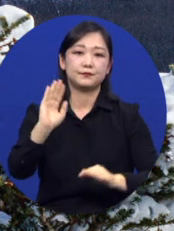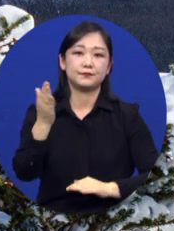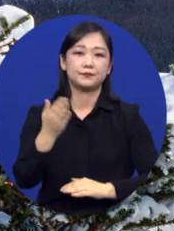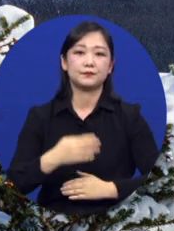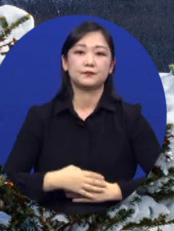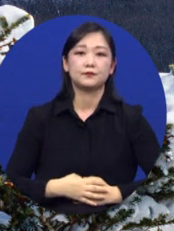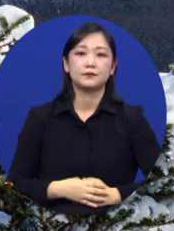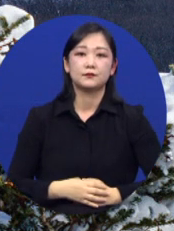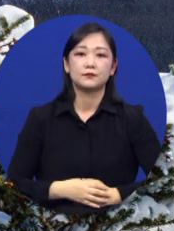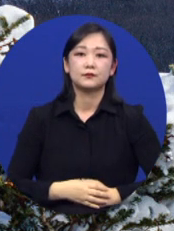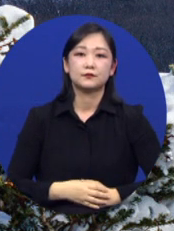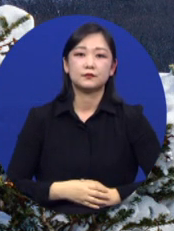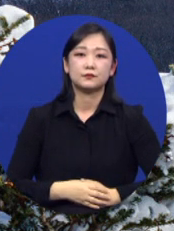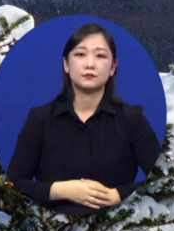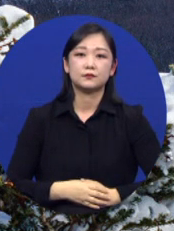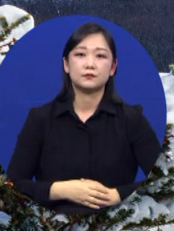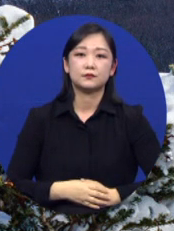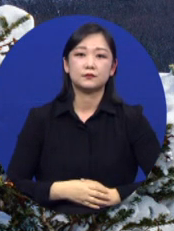하셨습니다